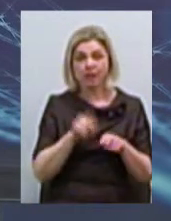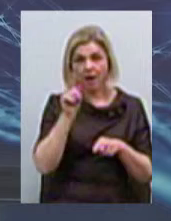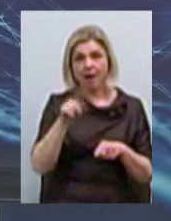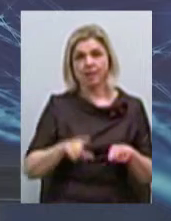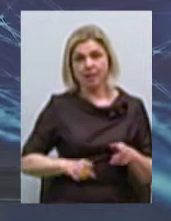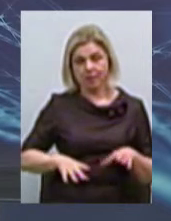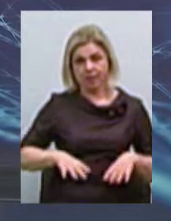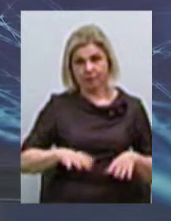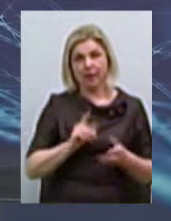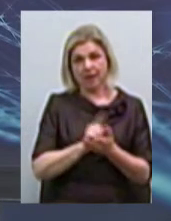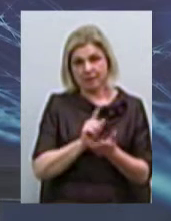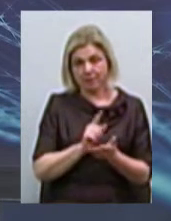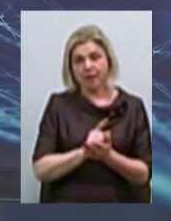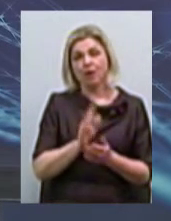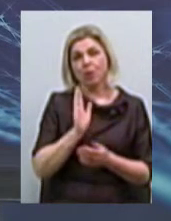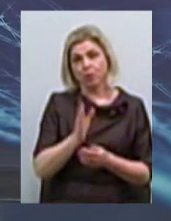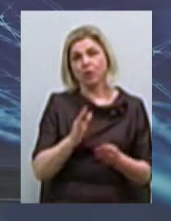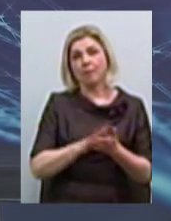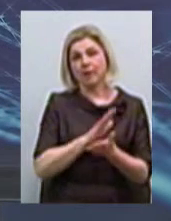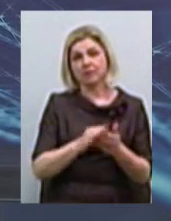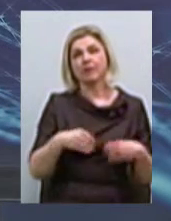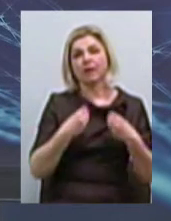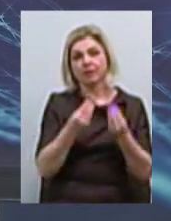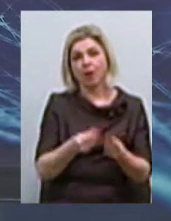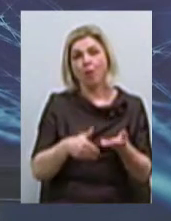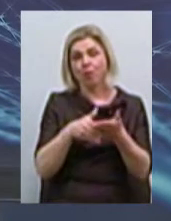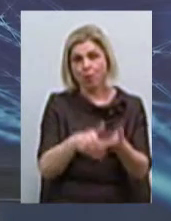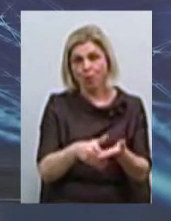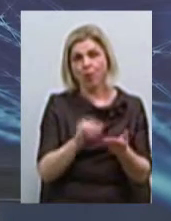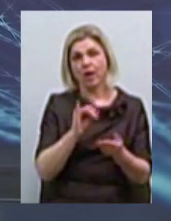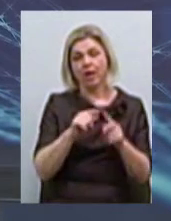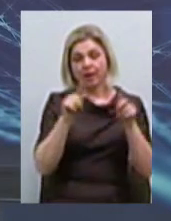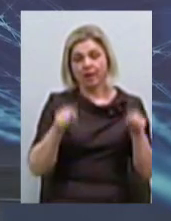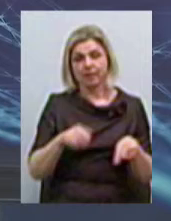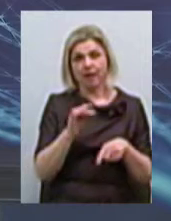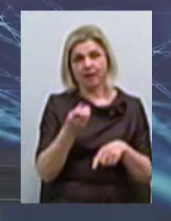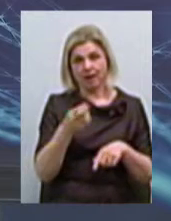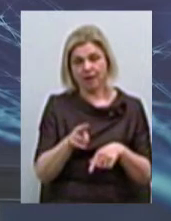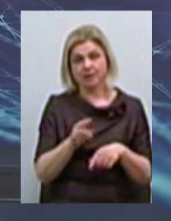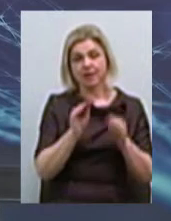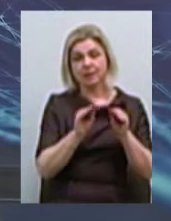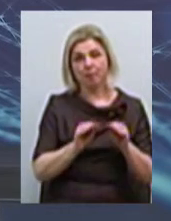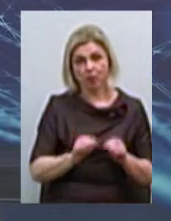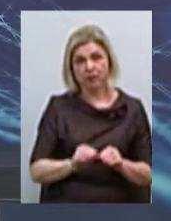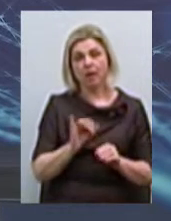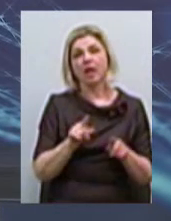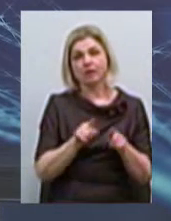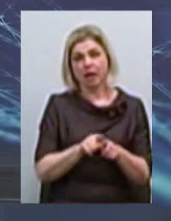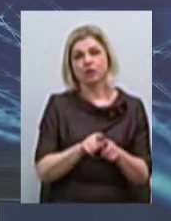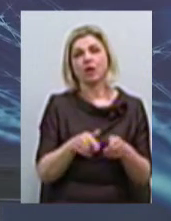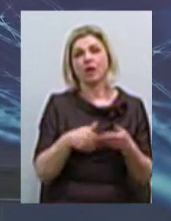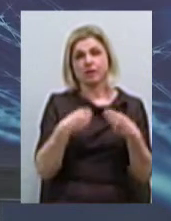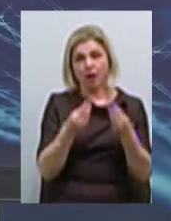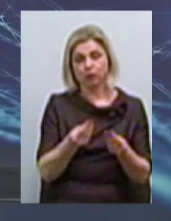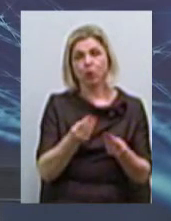нададуть безкоштовно податкову декларацію, нададуть допомогу при заповненні податкової декларації, також нададуть